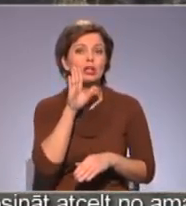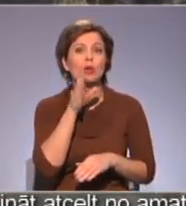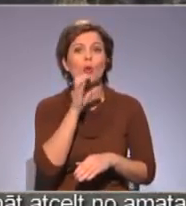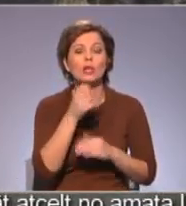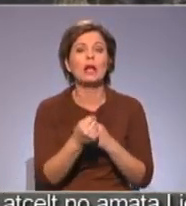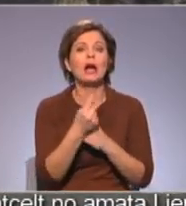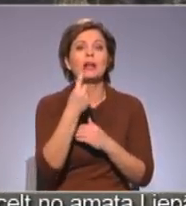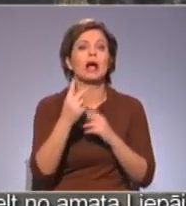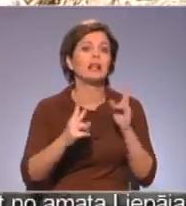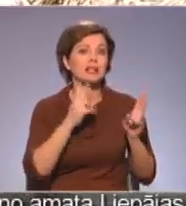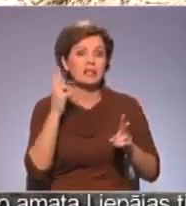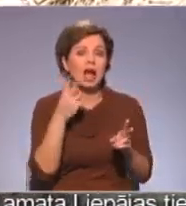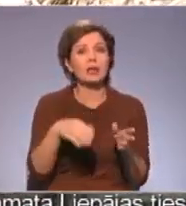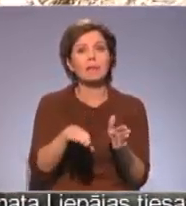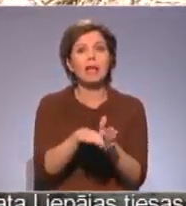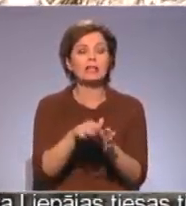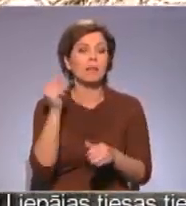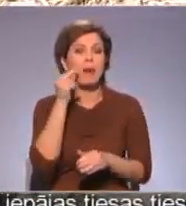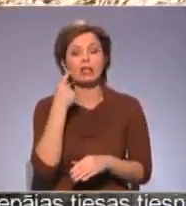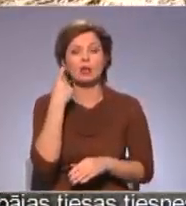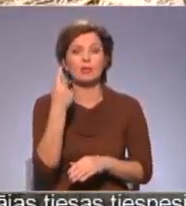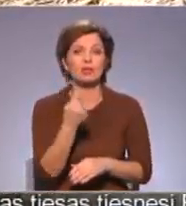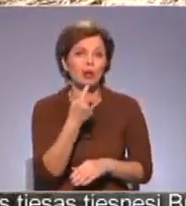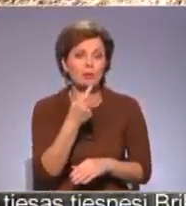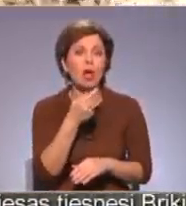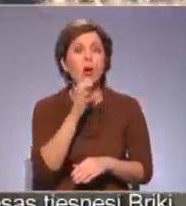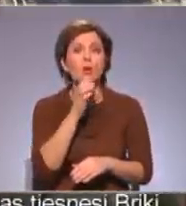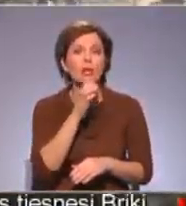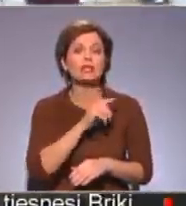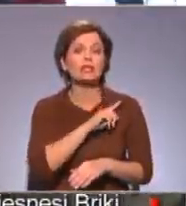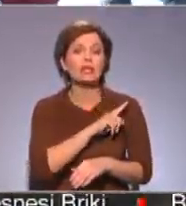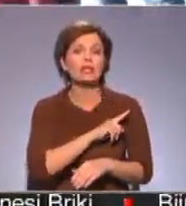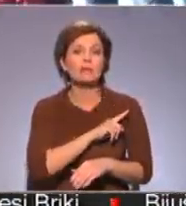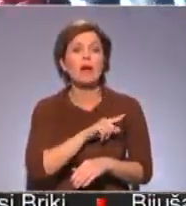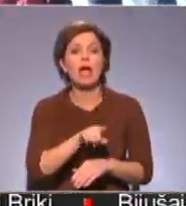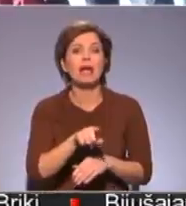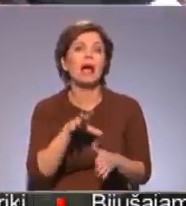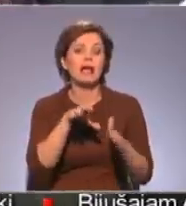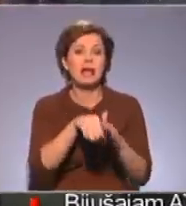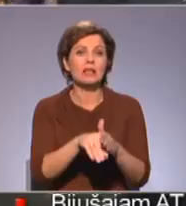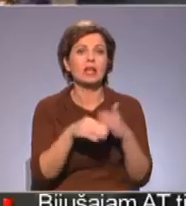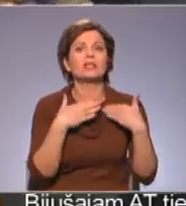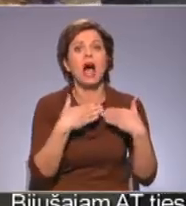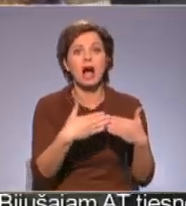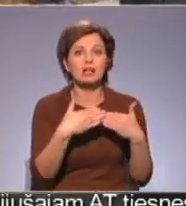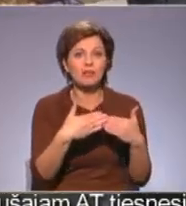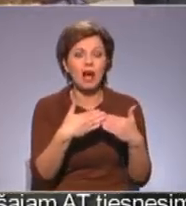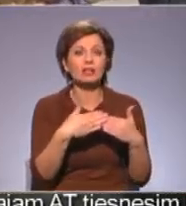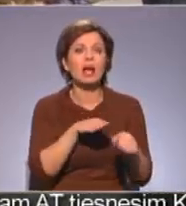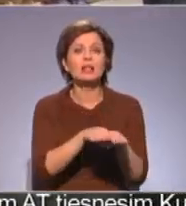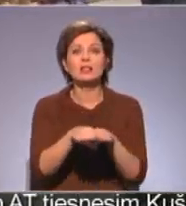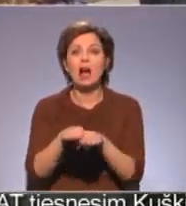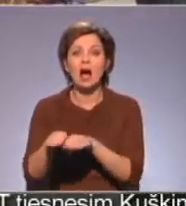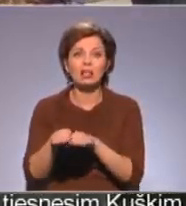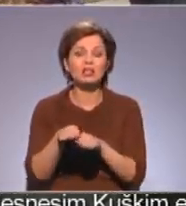radītajās skaņās, piedalījās mācību stundā ūdens un ilgtspējīga attīstība, kā arī iesaistījās aktivitātēs un salīdzināja